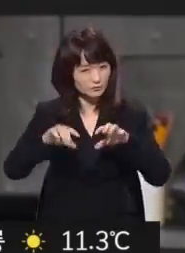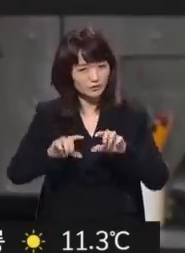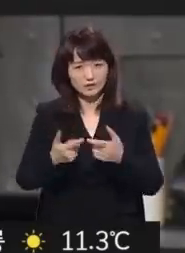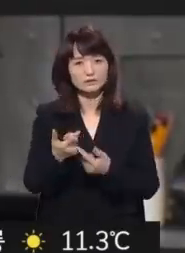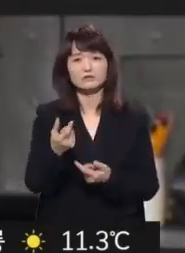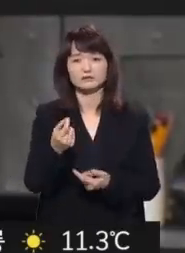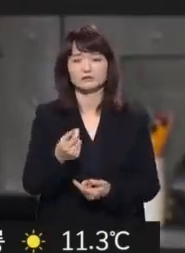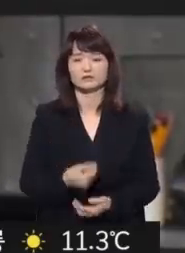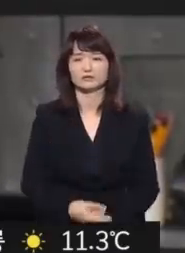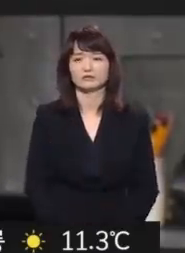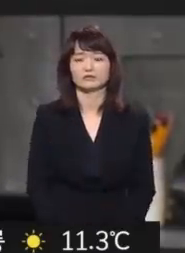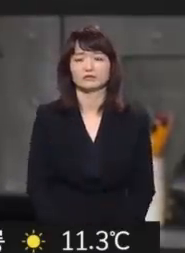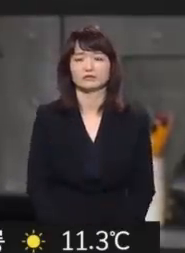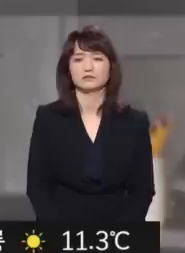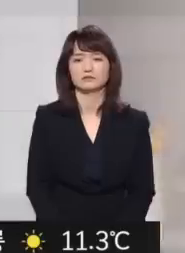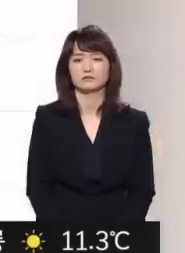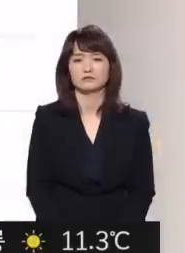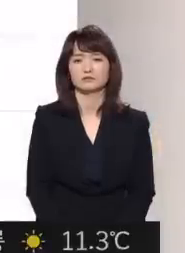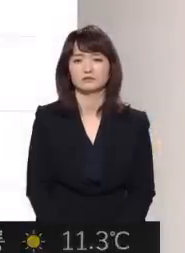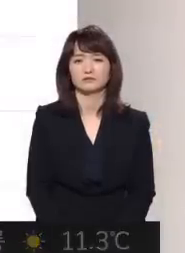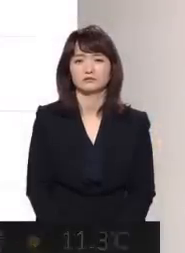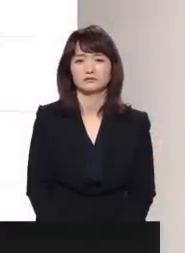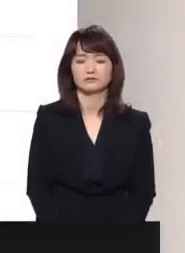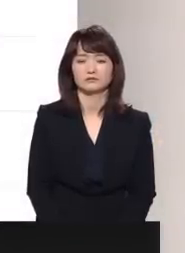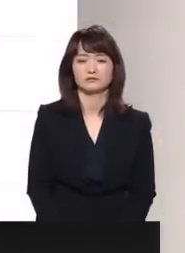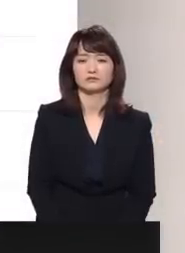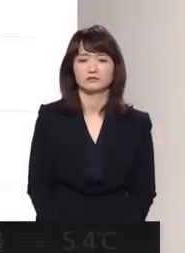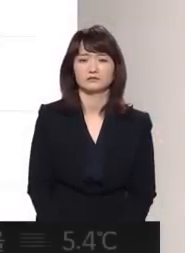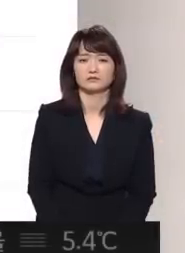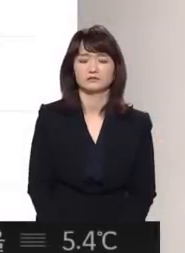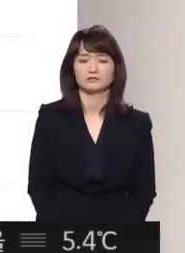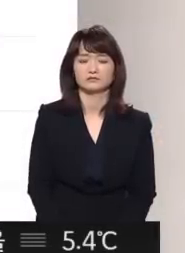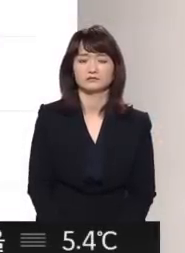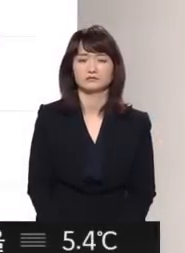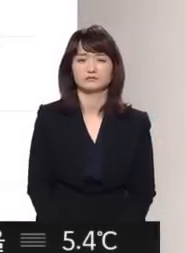같아요 야 제가 저희가 뭐